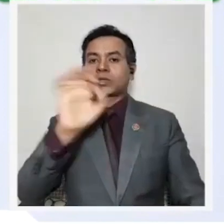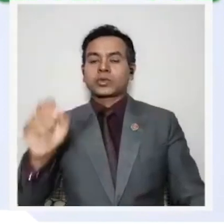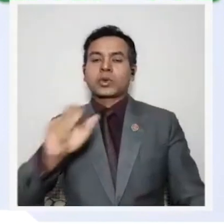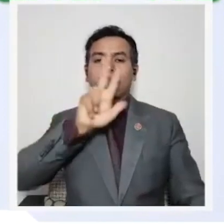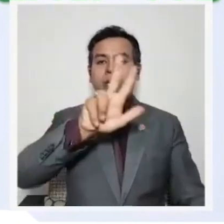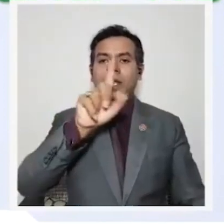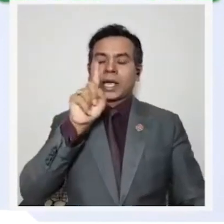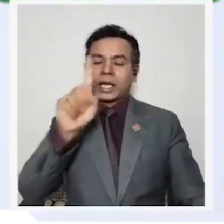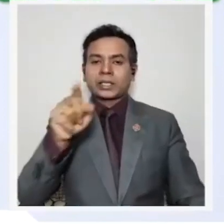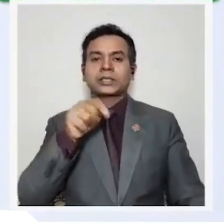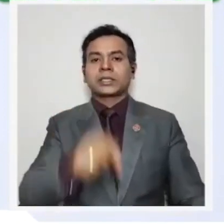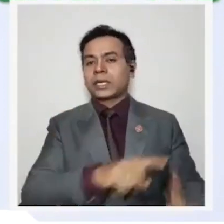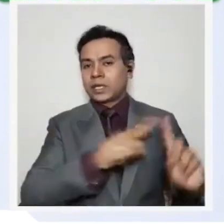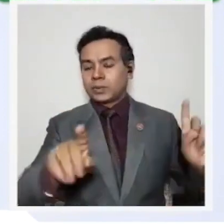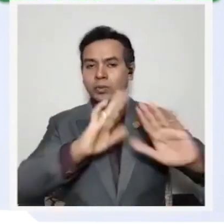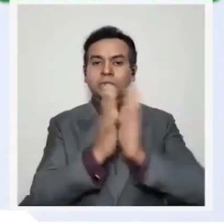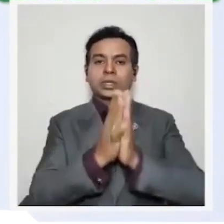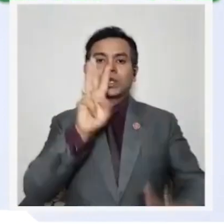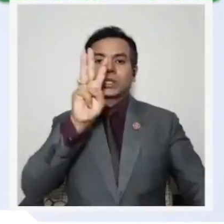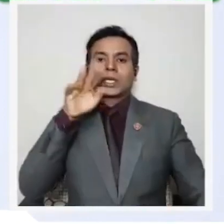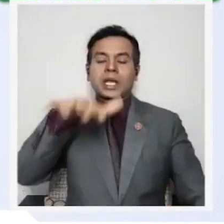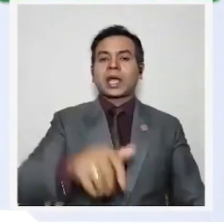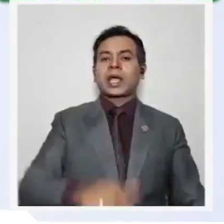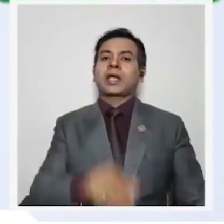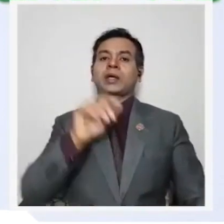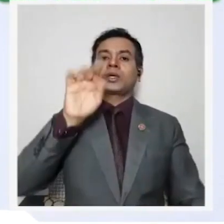54,88,825 জন। মৃত্যুবরণ করেছেন 24 ঘন্টায়